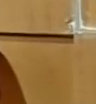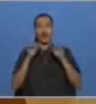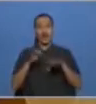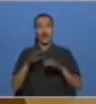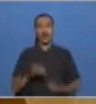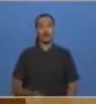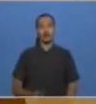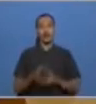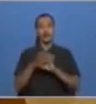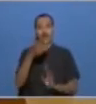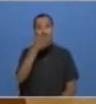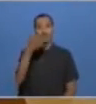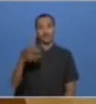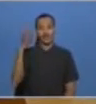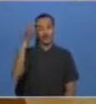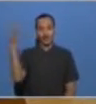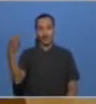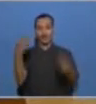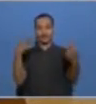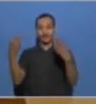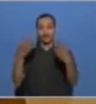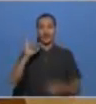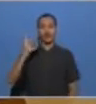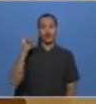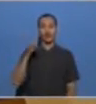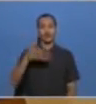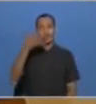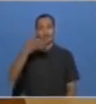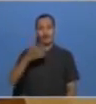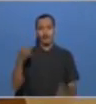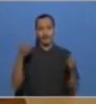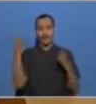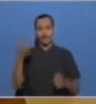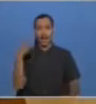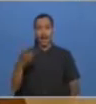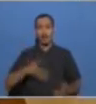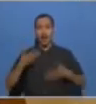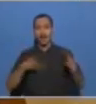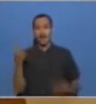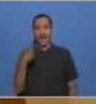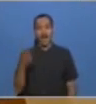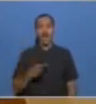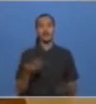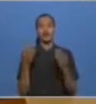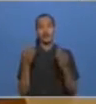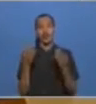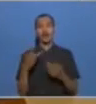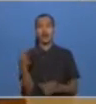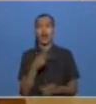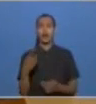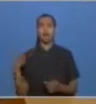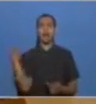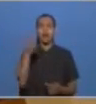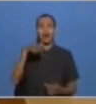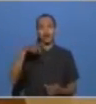wabarakatuh. Salam Indonesia. Selamat sore pemirsa Jogja TV. Mudah-mudahan sehat selalu dan bahagia selalu. Kami kembali lagi hadir bincang